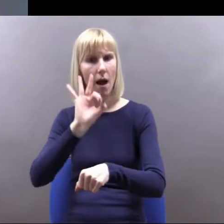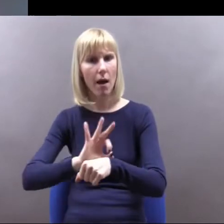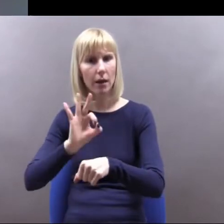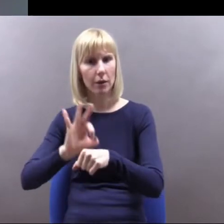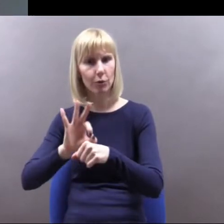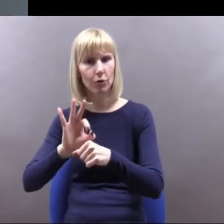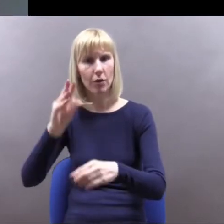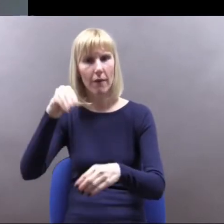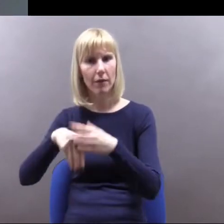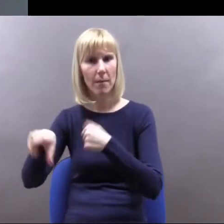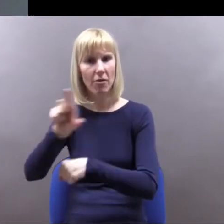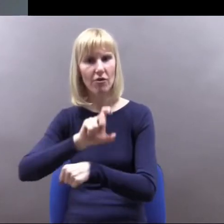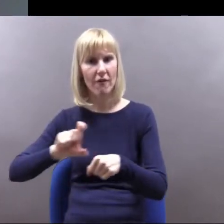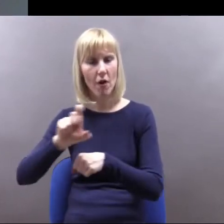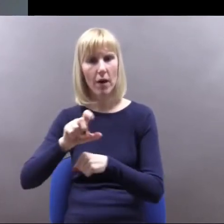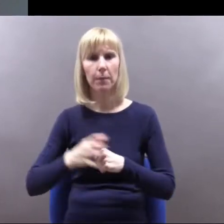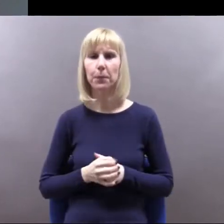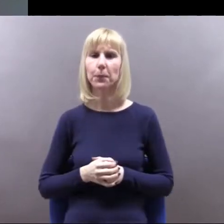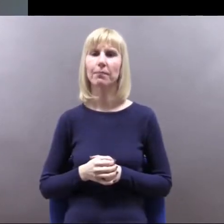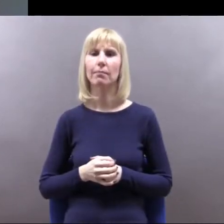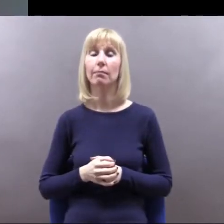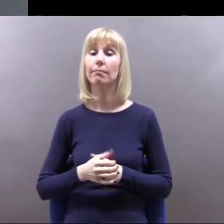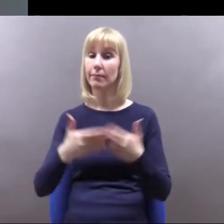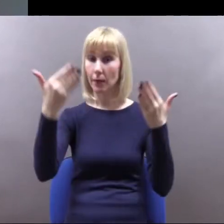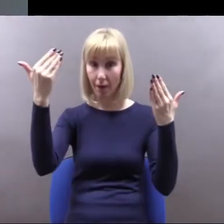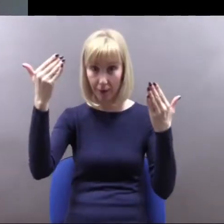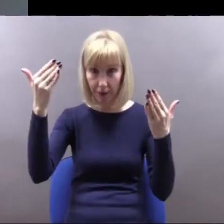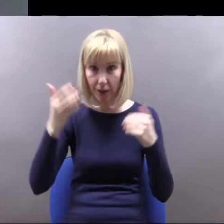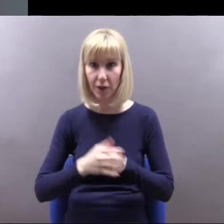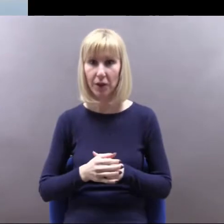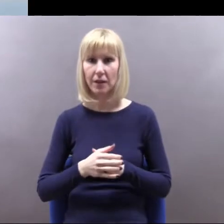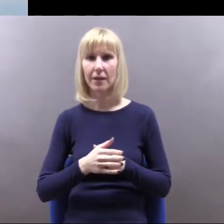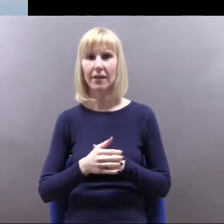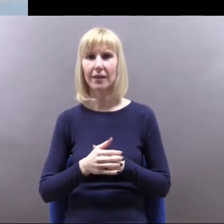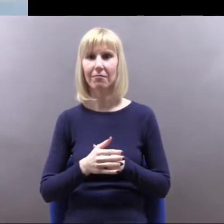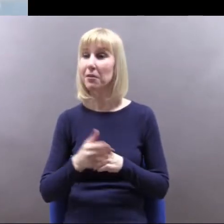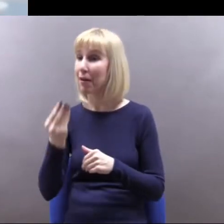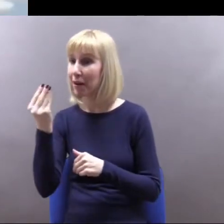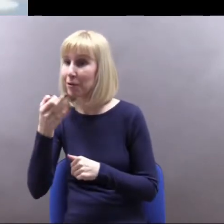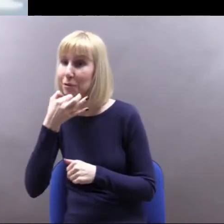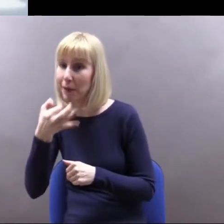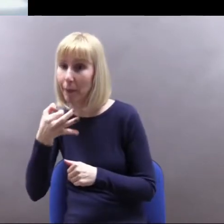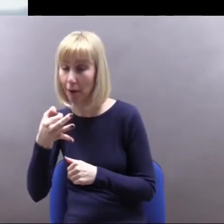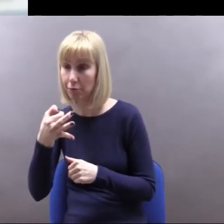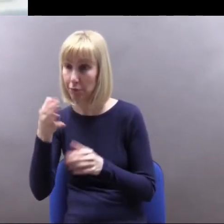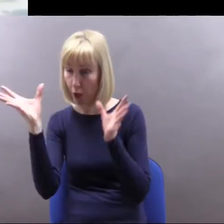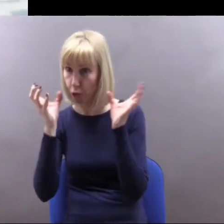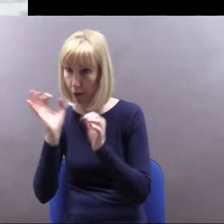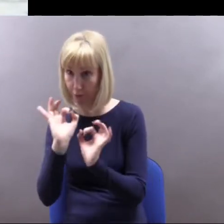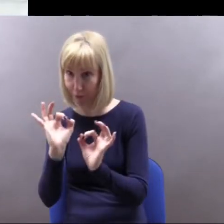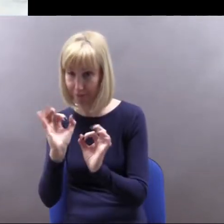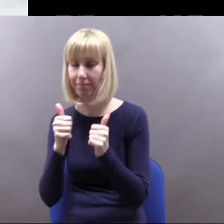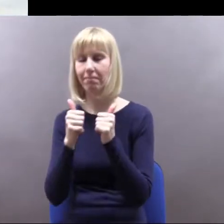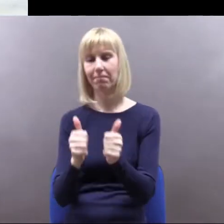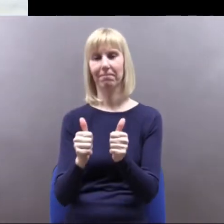dostępności architektonicznej oraz cyfrowej. Dzień dobry. Pierwsze tradycyjne pytanie, czy dobrze mnie